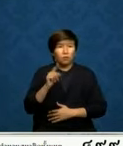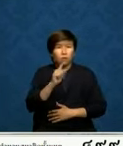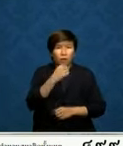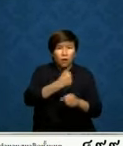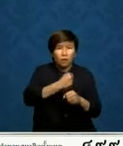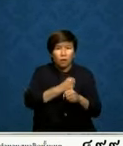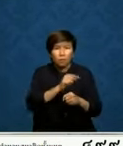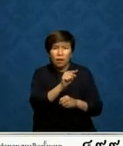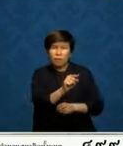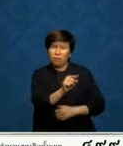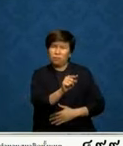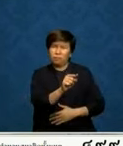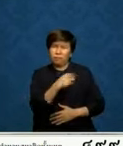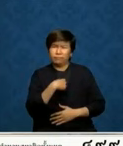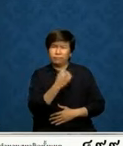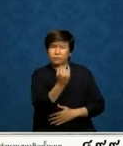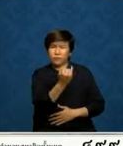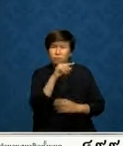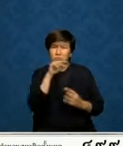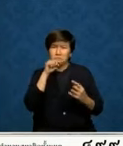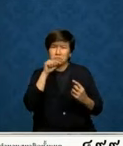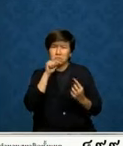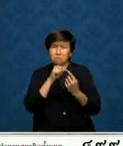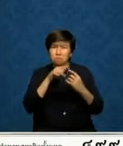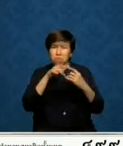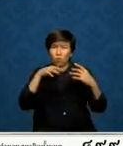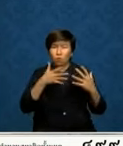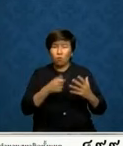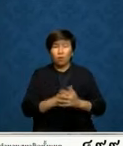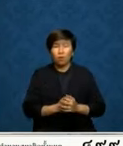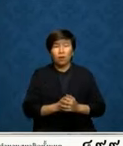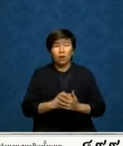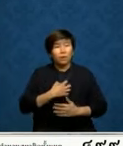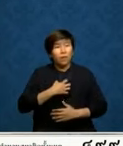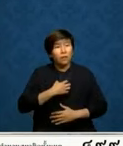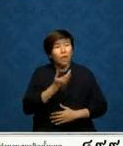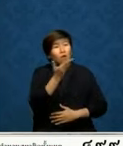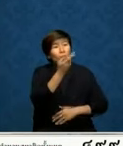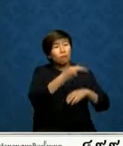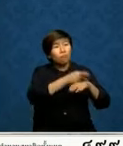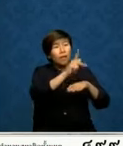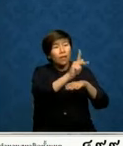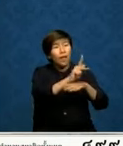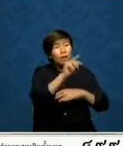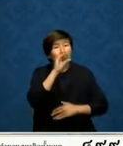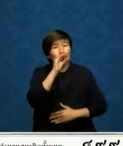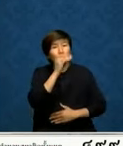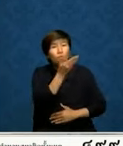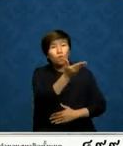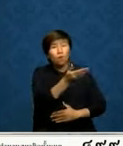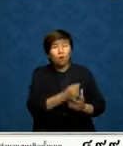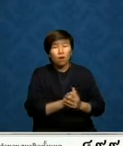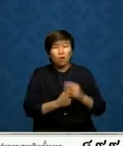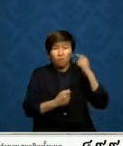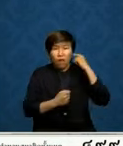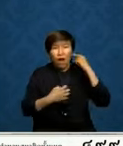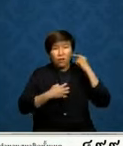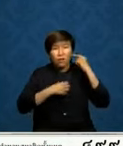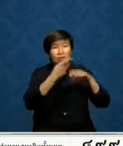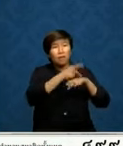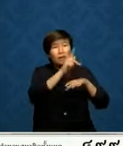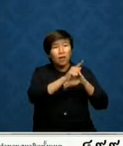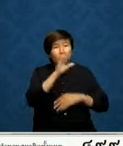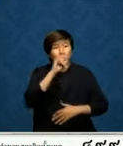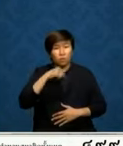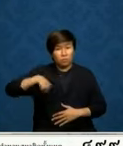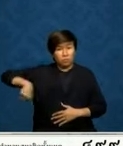ทนราษฎรเป็นอย่างยิ่งครับผมขออนุญาตขอคำมั่นจากท่านประธานวิปผมไม่ต้องคุยครับเพราะว่าท่านกับผมเห็นตรงกันว่าเราจะ